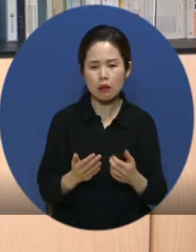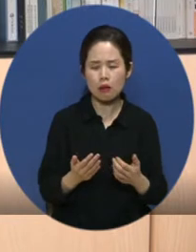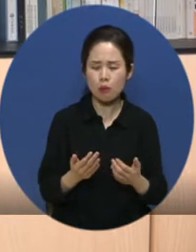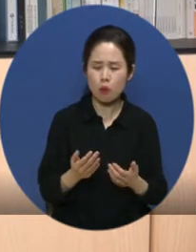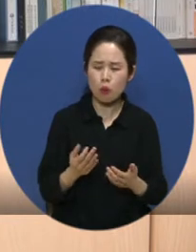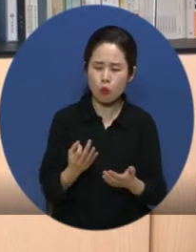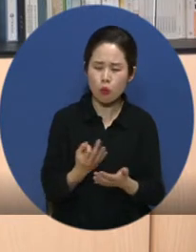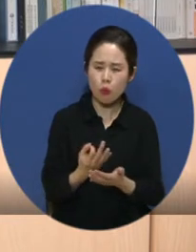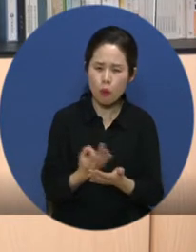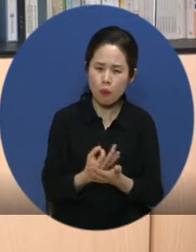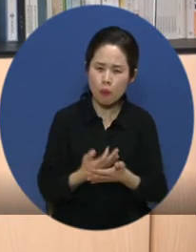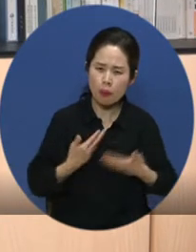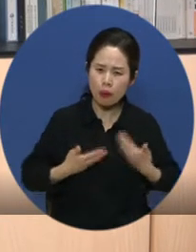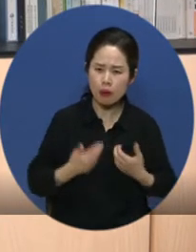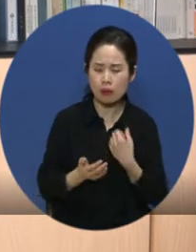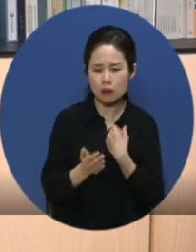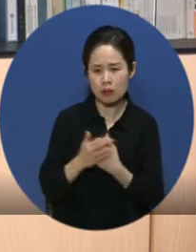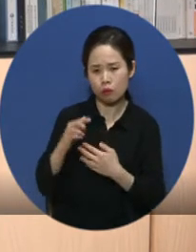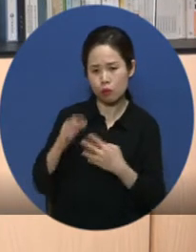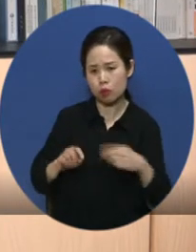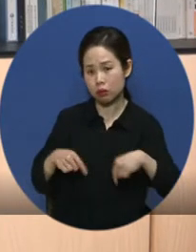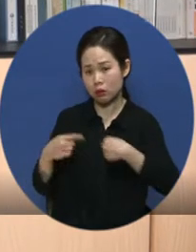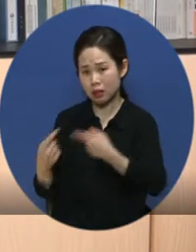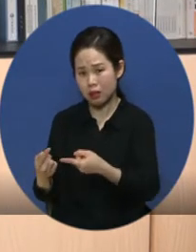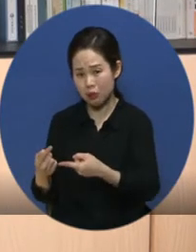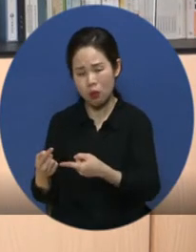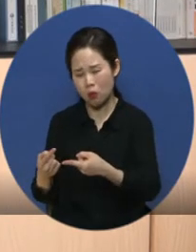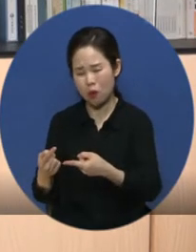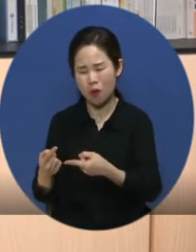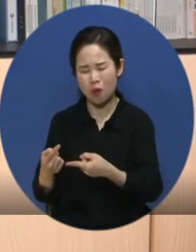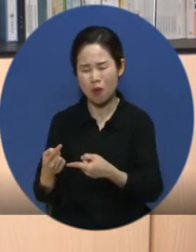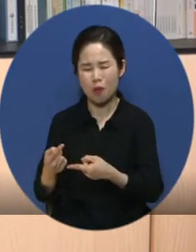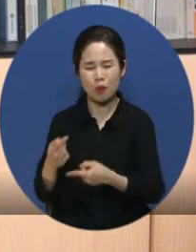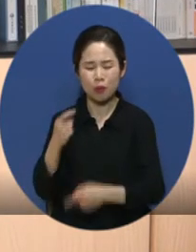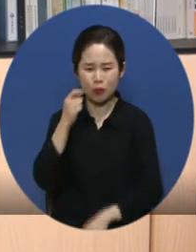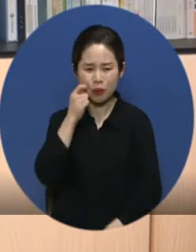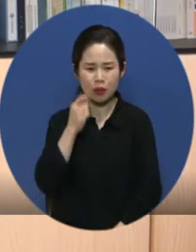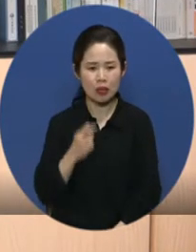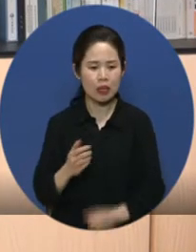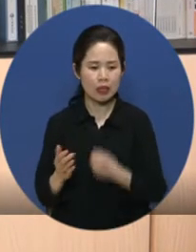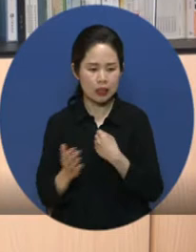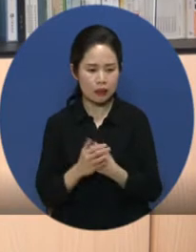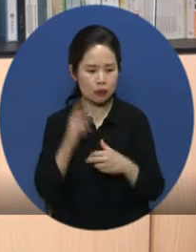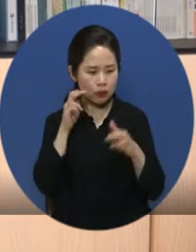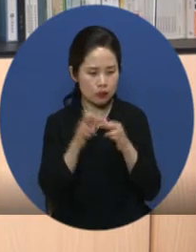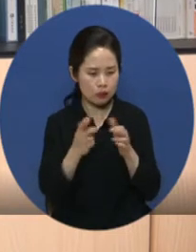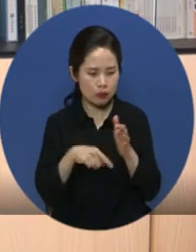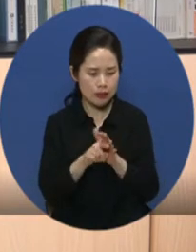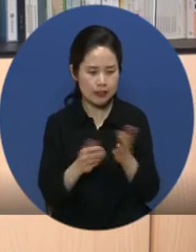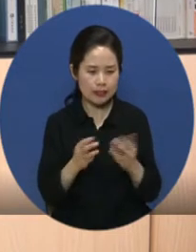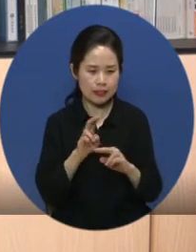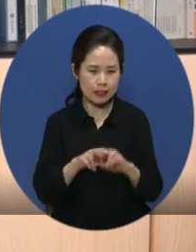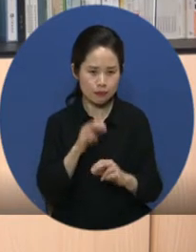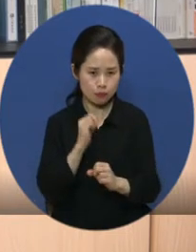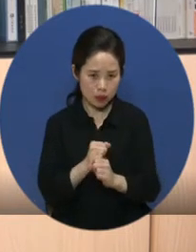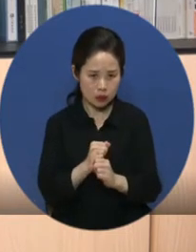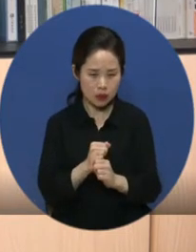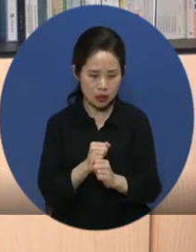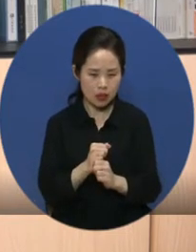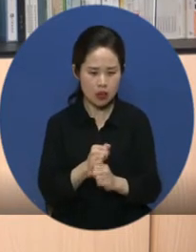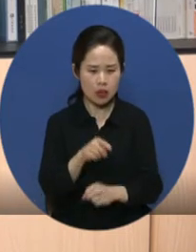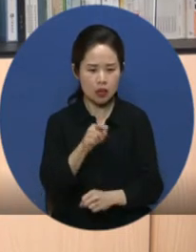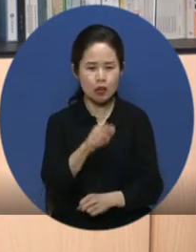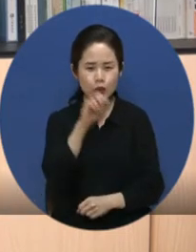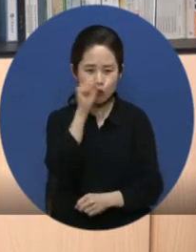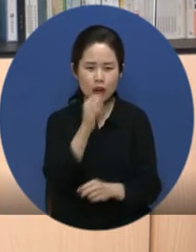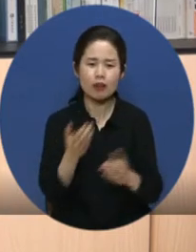그래서 아, 이분들에게 일자리를 만들어야 되겠구나. 그리고 잘할 수 있는 일, 이분들이 좋아할